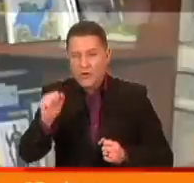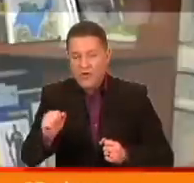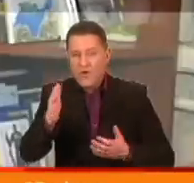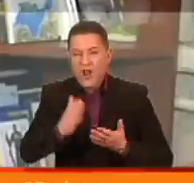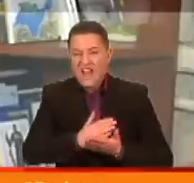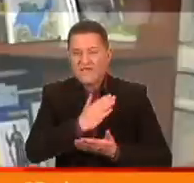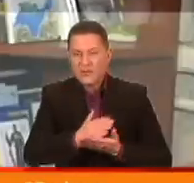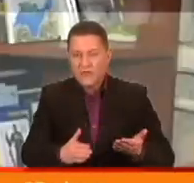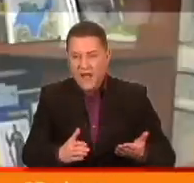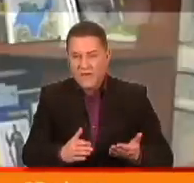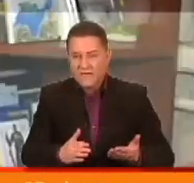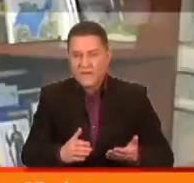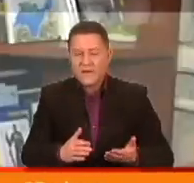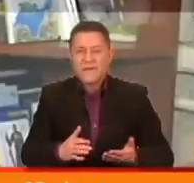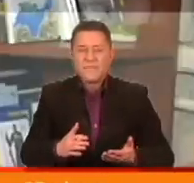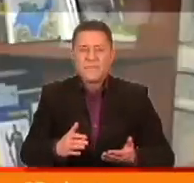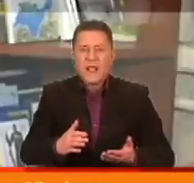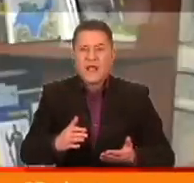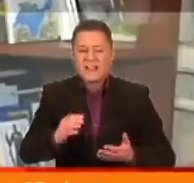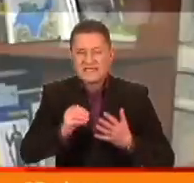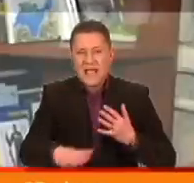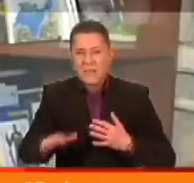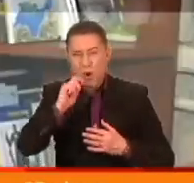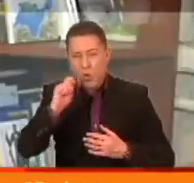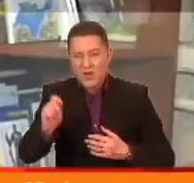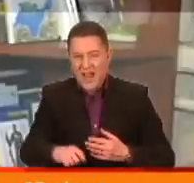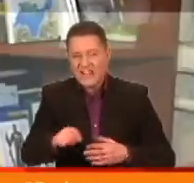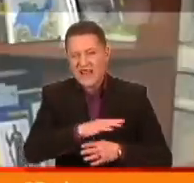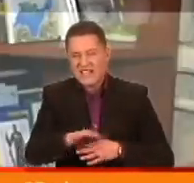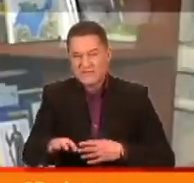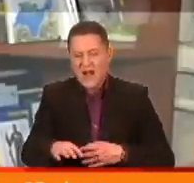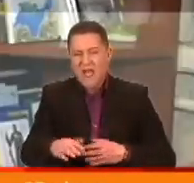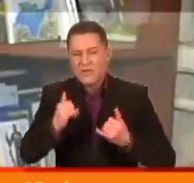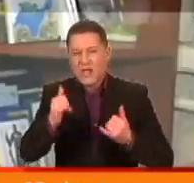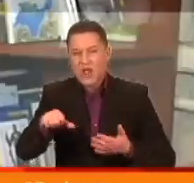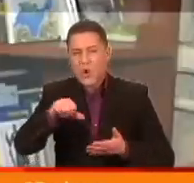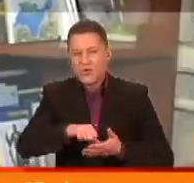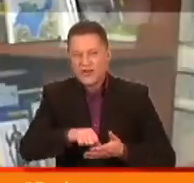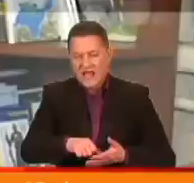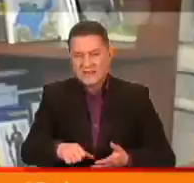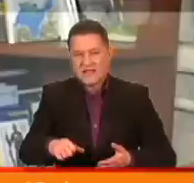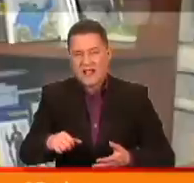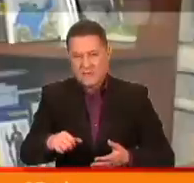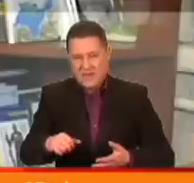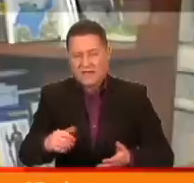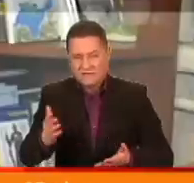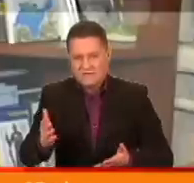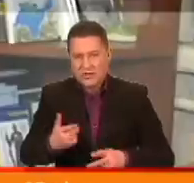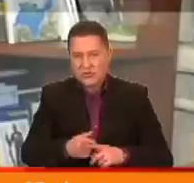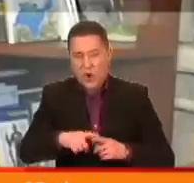ліквідації Коліївщини, до власне розправи над учасниками цього козацько-селянського повстання